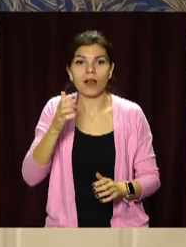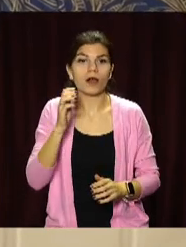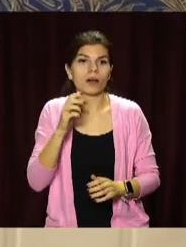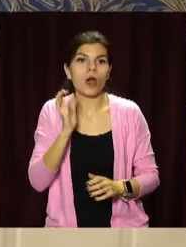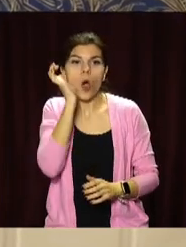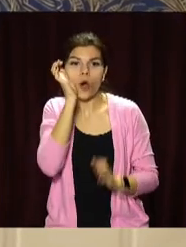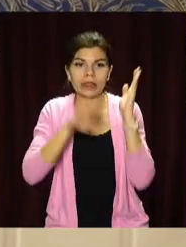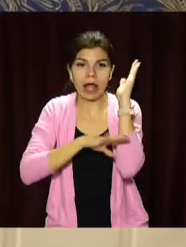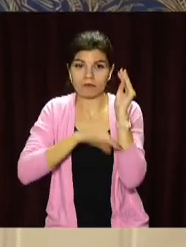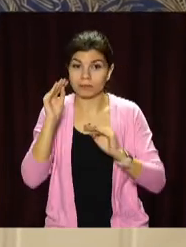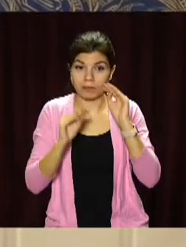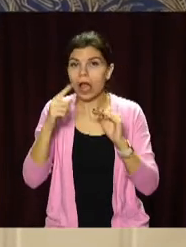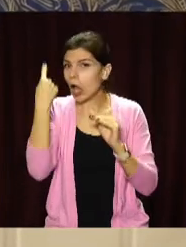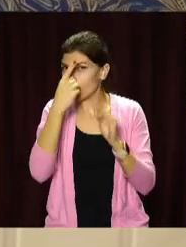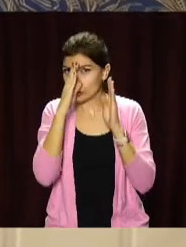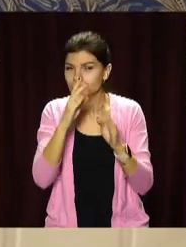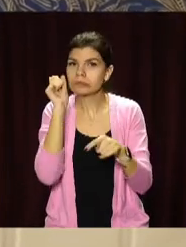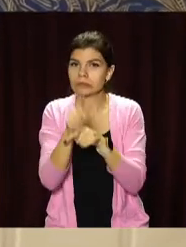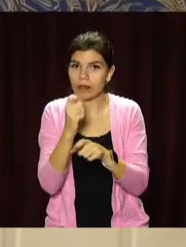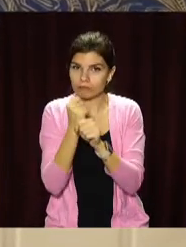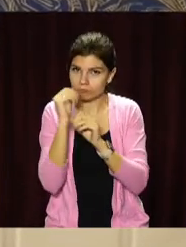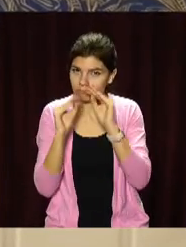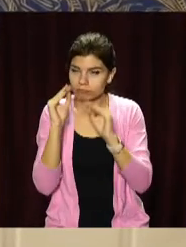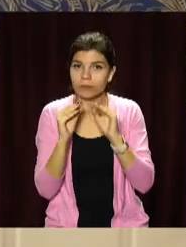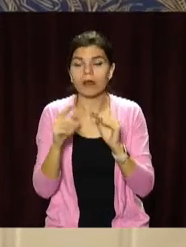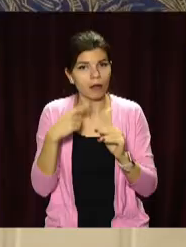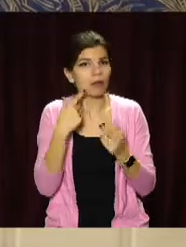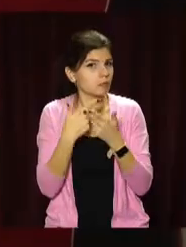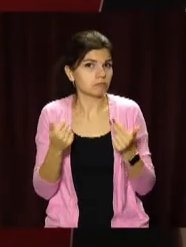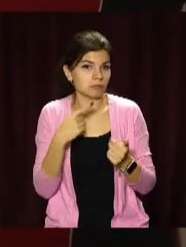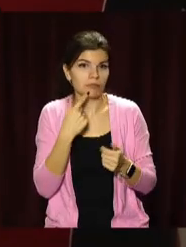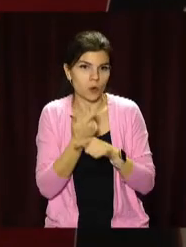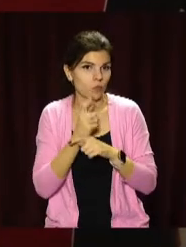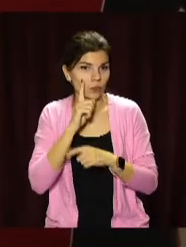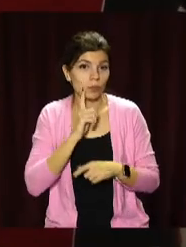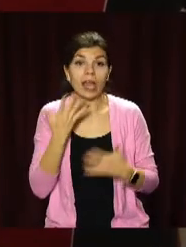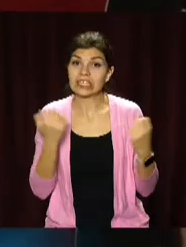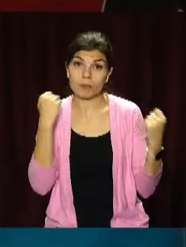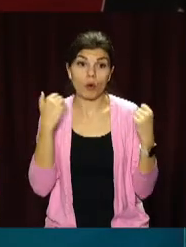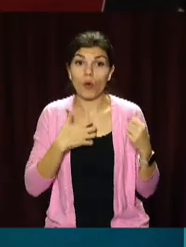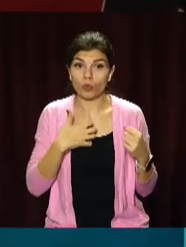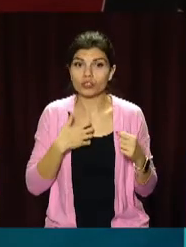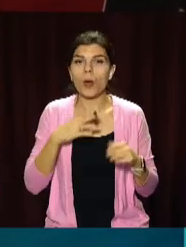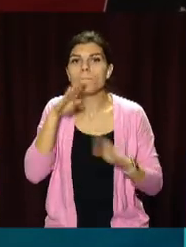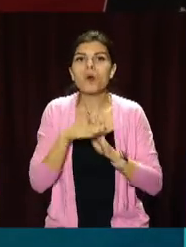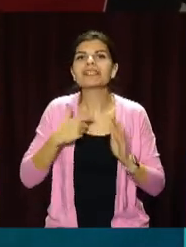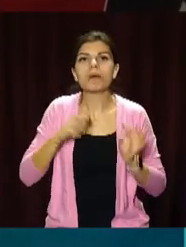горіху. Він зроблений за індивідуальним замовленням, зізнається спортсменка. Якщо спортсмен хоче собі підогнати під